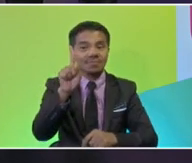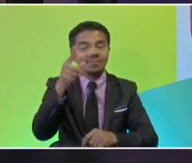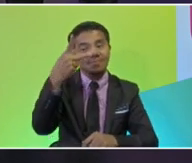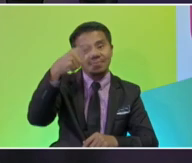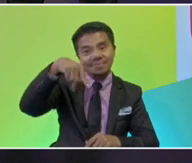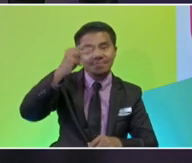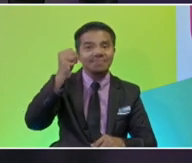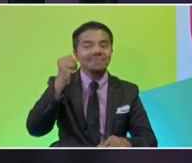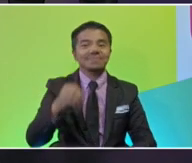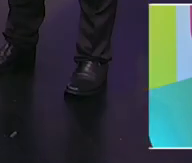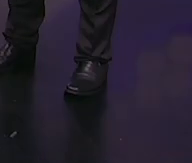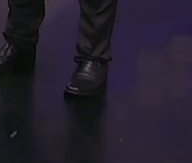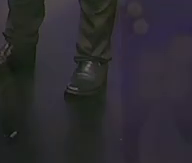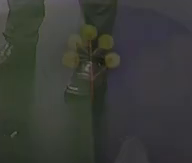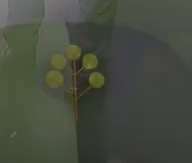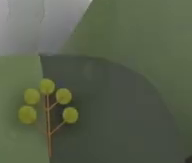VPN